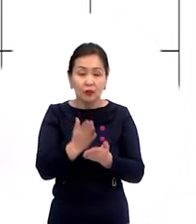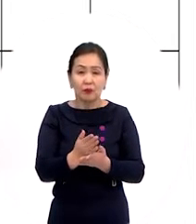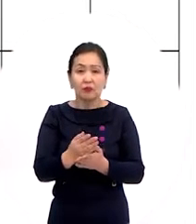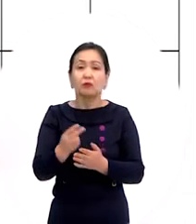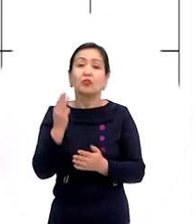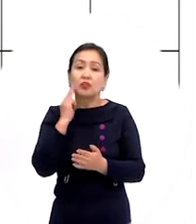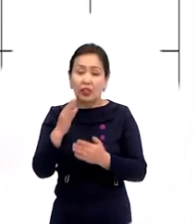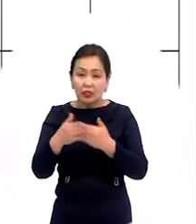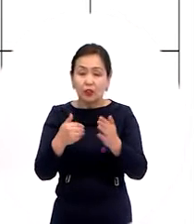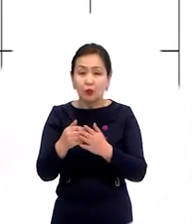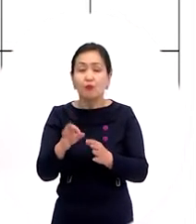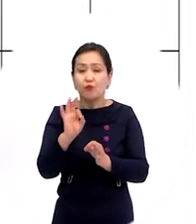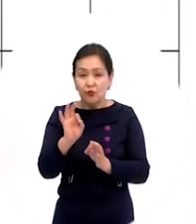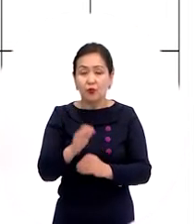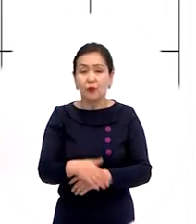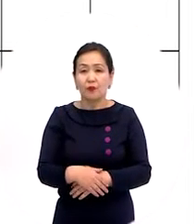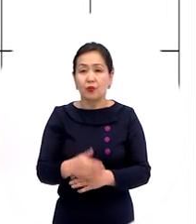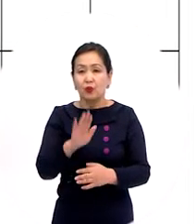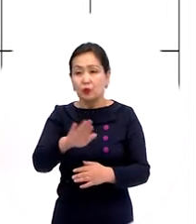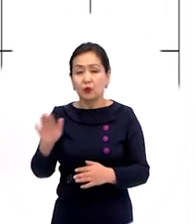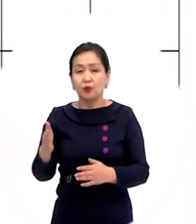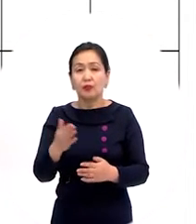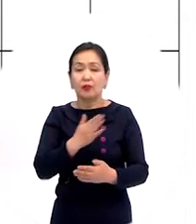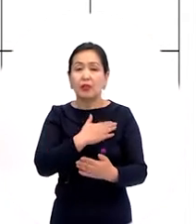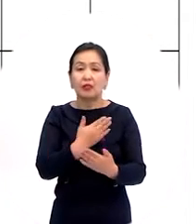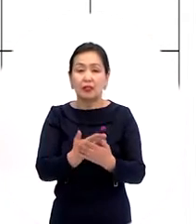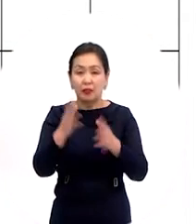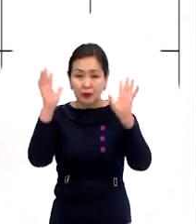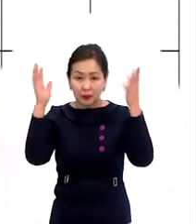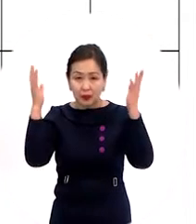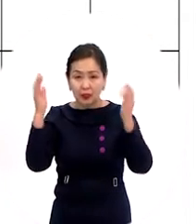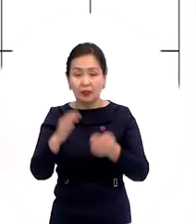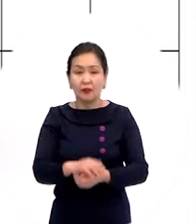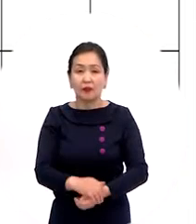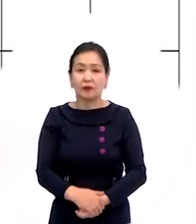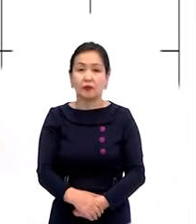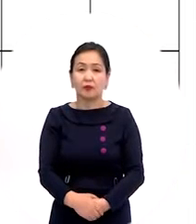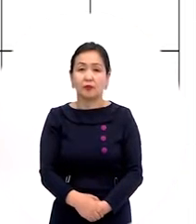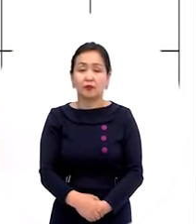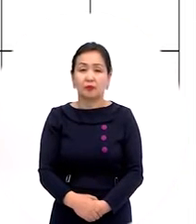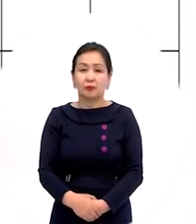Шар дэлгүүр байна. За хүүхдүүдтэй баярлалаа. Баяр хүргэе.